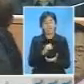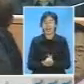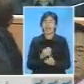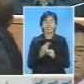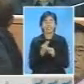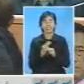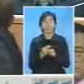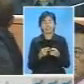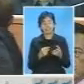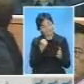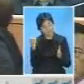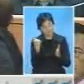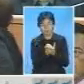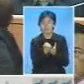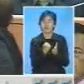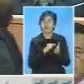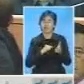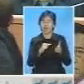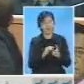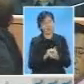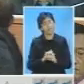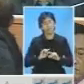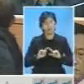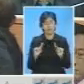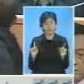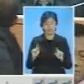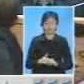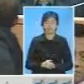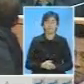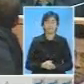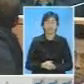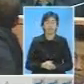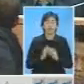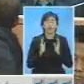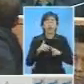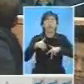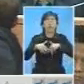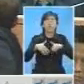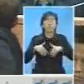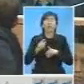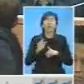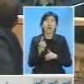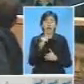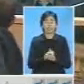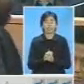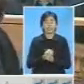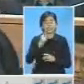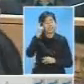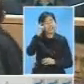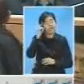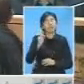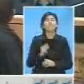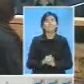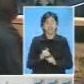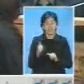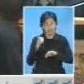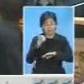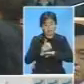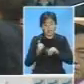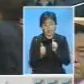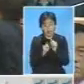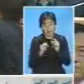กคนละมุมเลยครับนั่นคือน้ำใจเริ่มแรกจากคุณพ่อกิติศักดิ์หัตถสงเคราะห์ท่านมาม